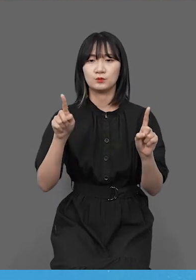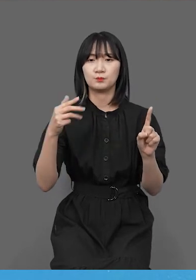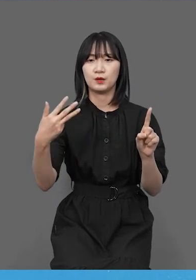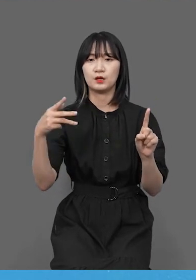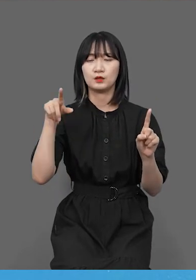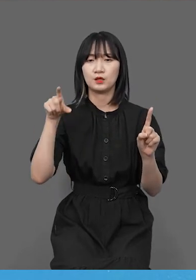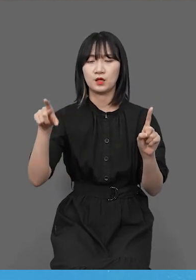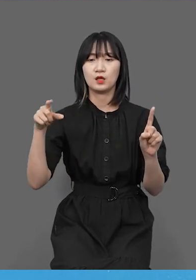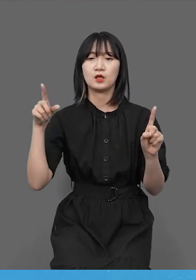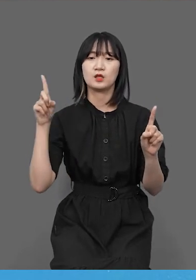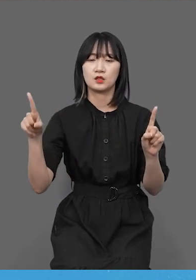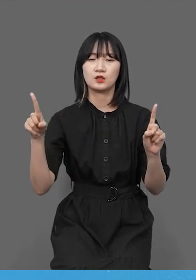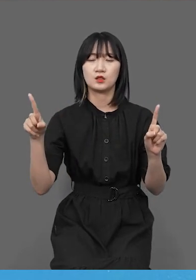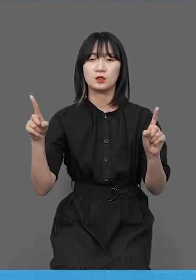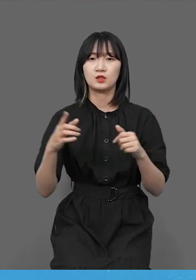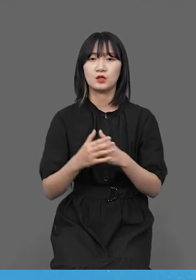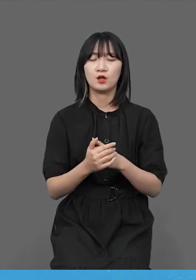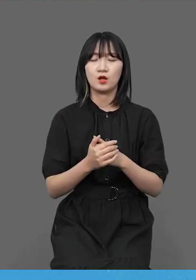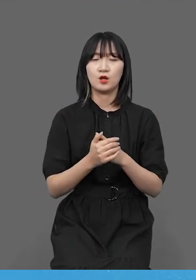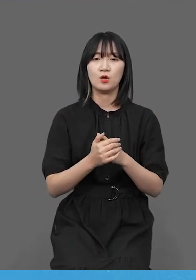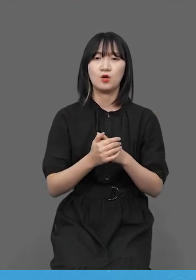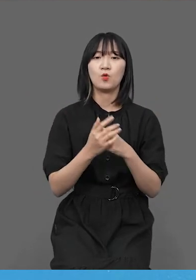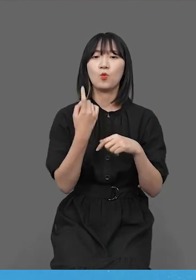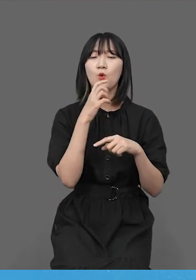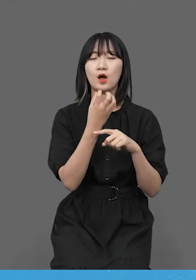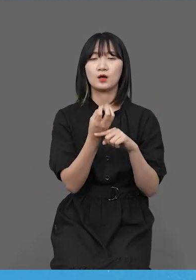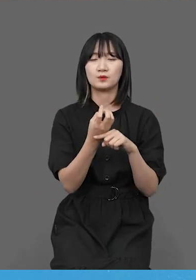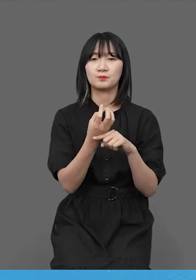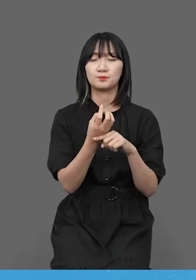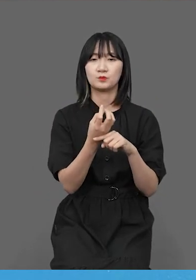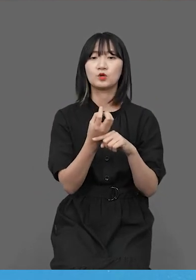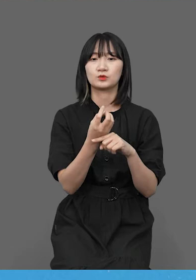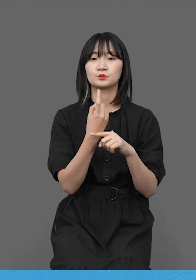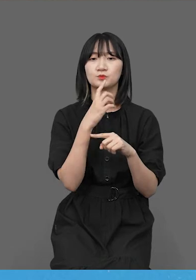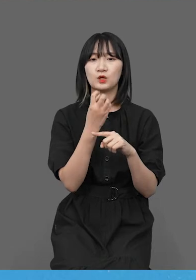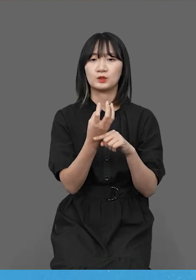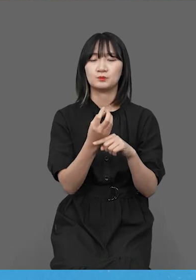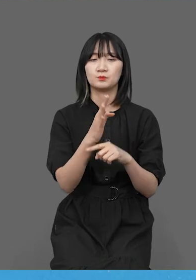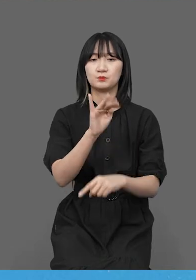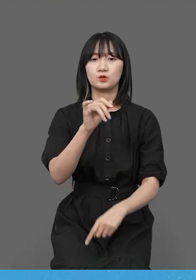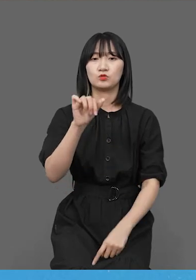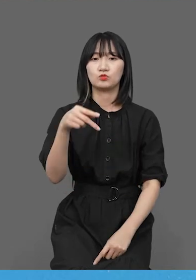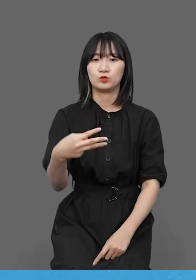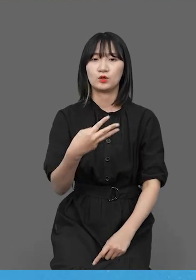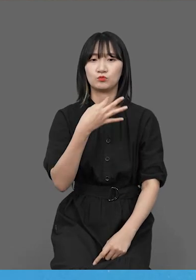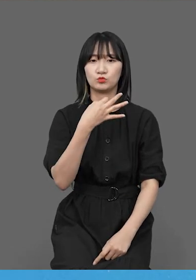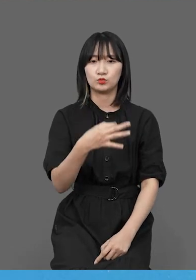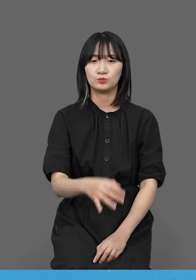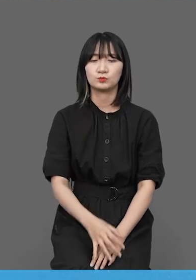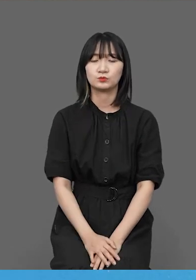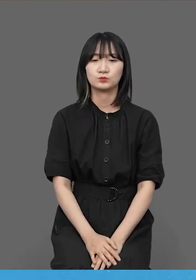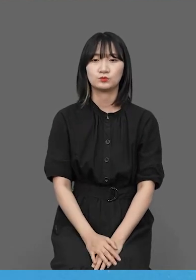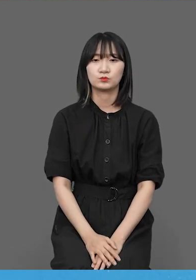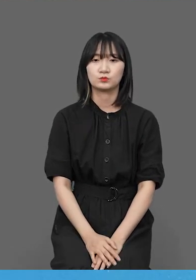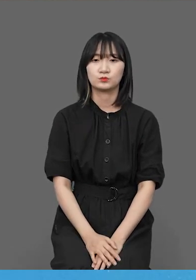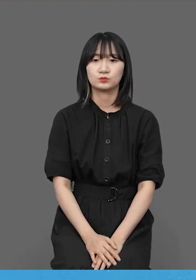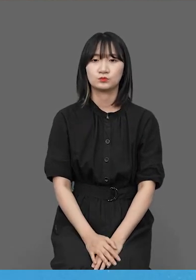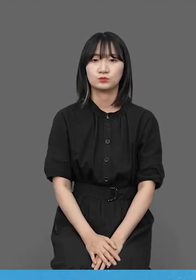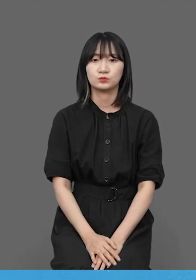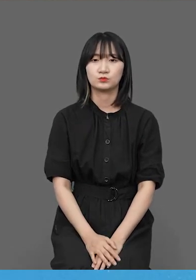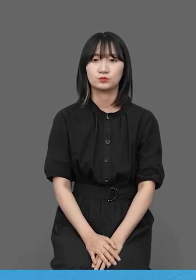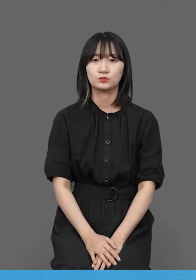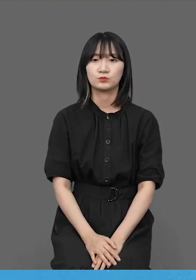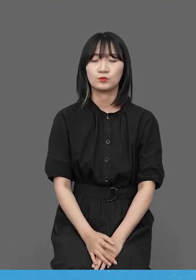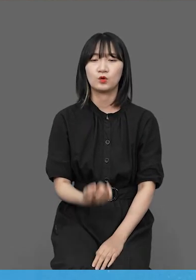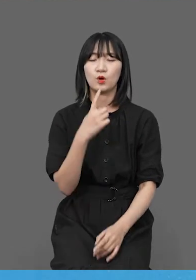됩니다. 그것을 황금 비율이라고 불러요. 골든 레이시오. 그래서 그런 어떤 골든 레이시오